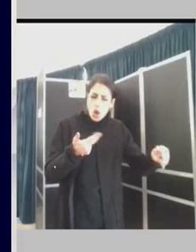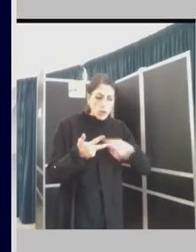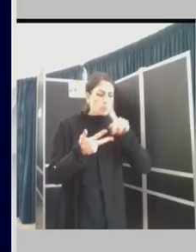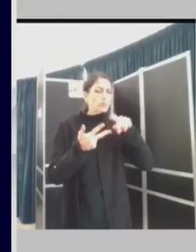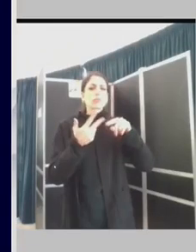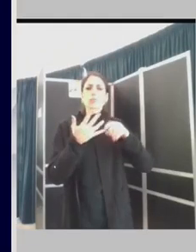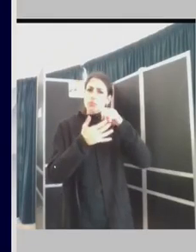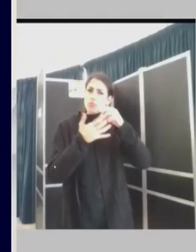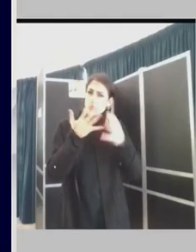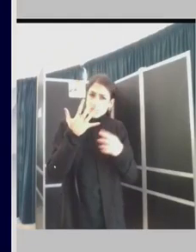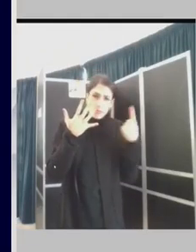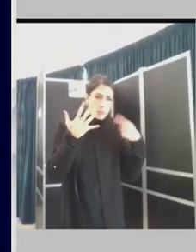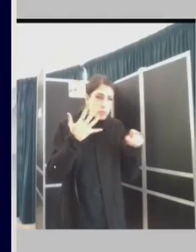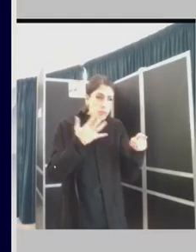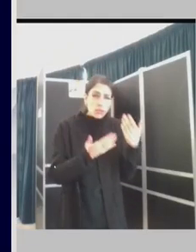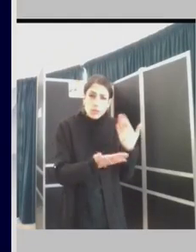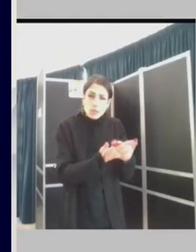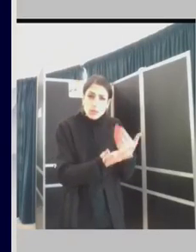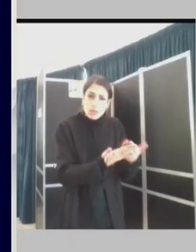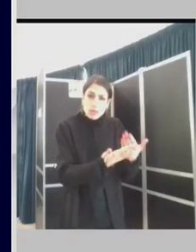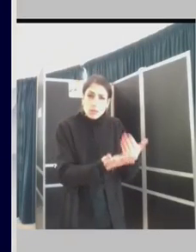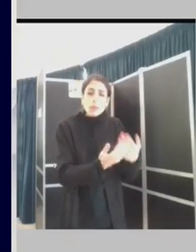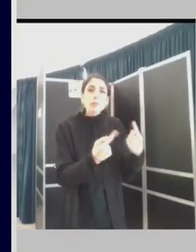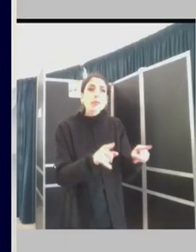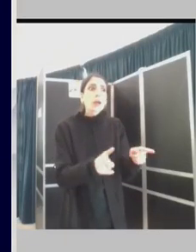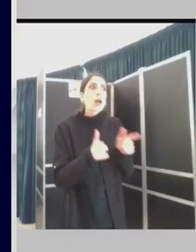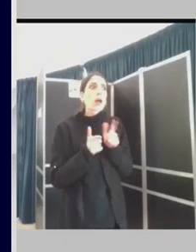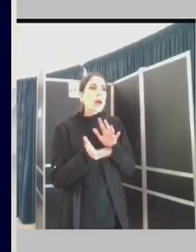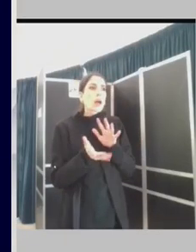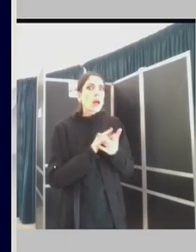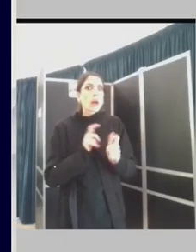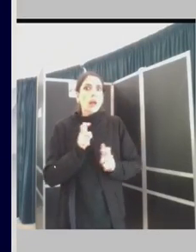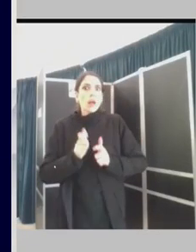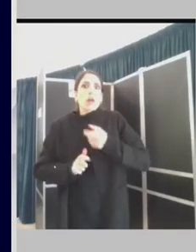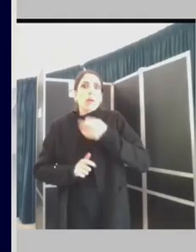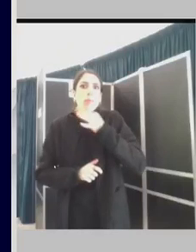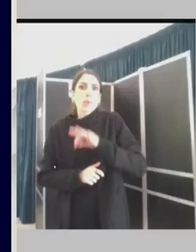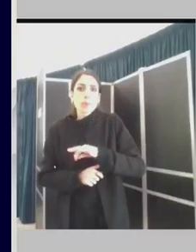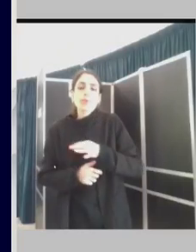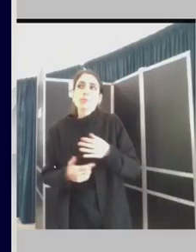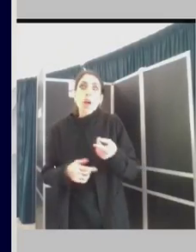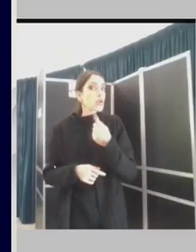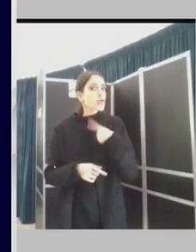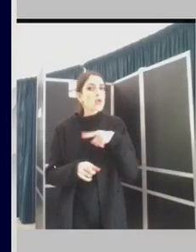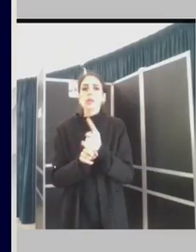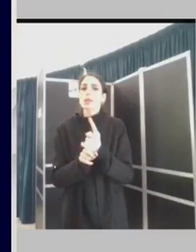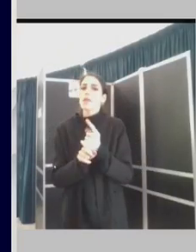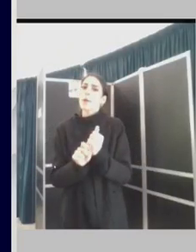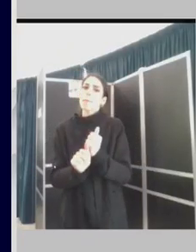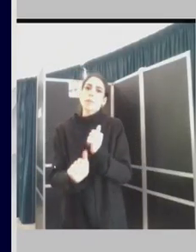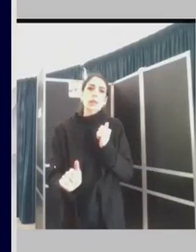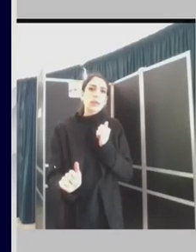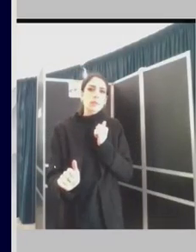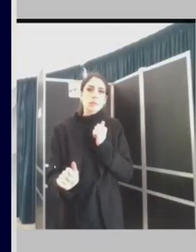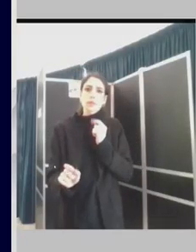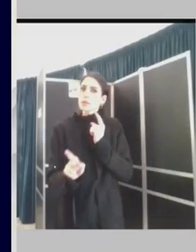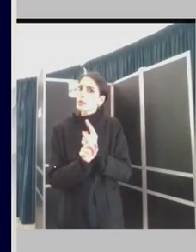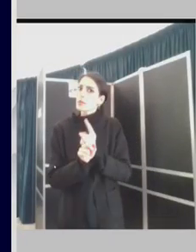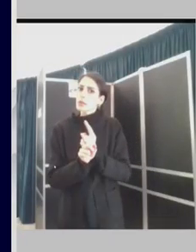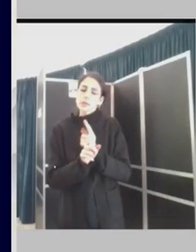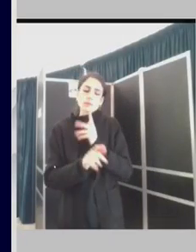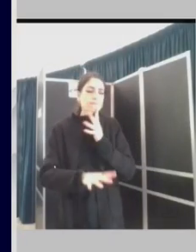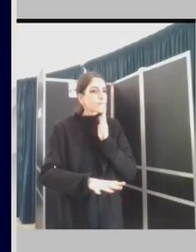la forza e il coraggio di raccontare la propria storia davanti agli studenti, perché questo apre loro gli occhi,